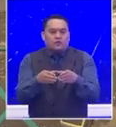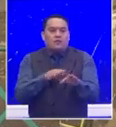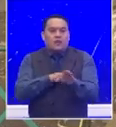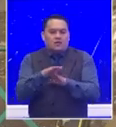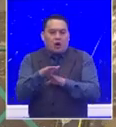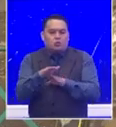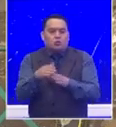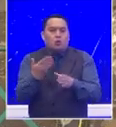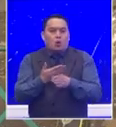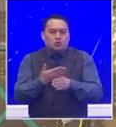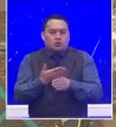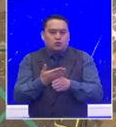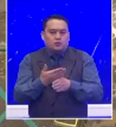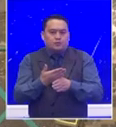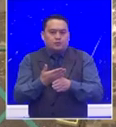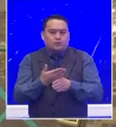осуществляют с помощью